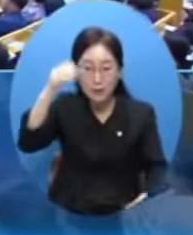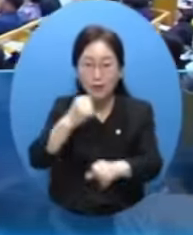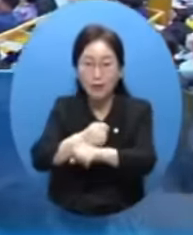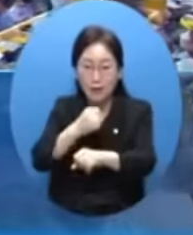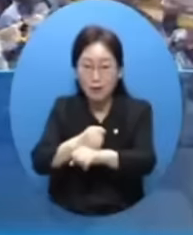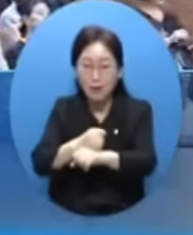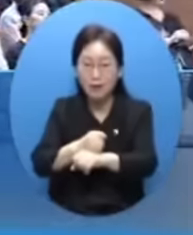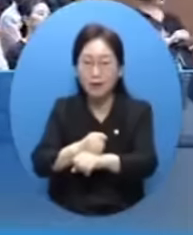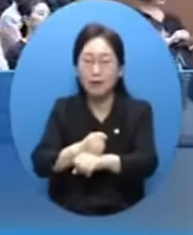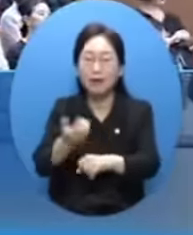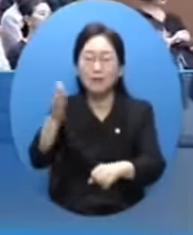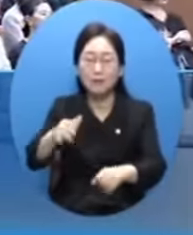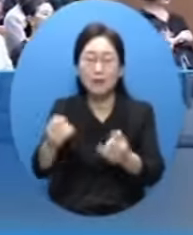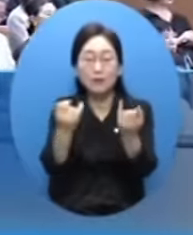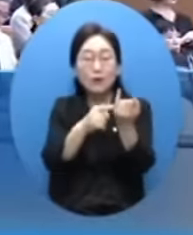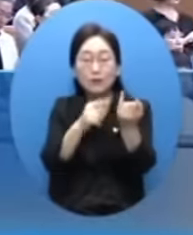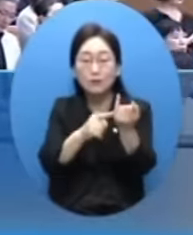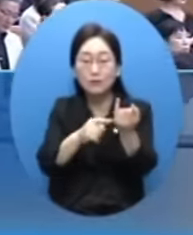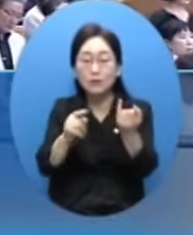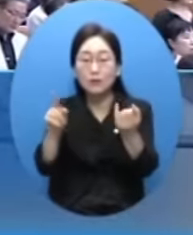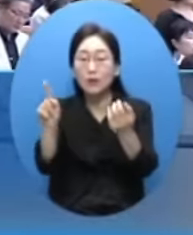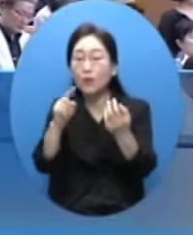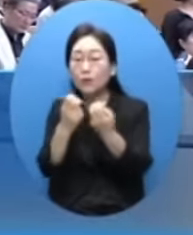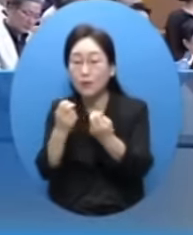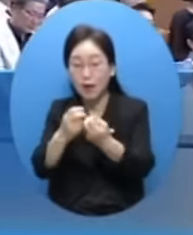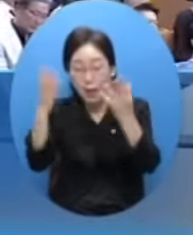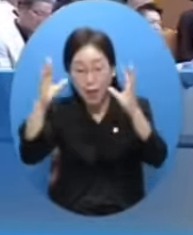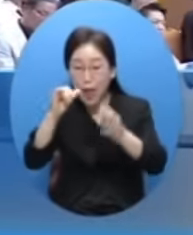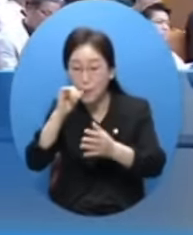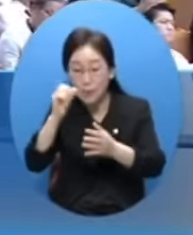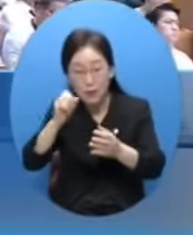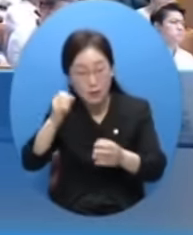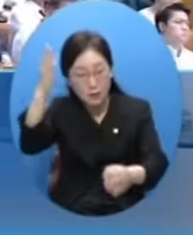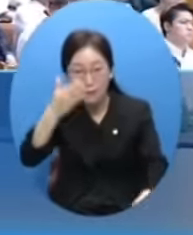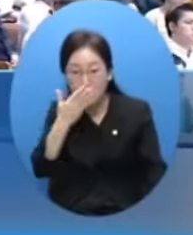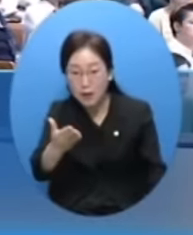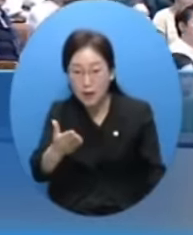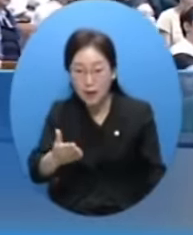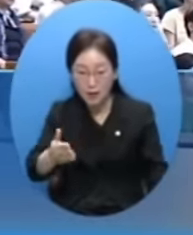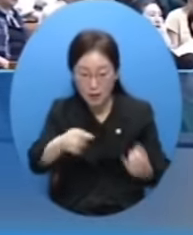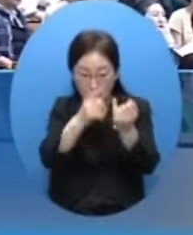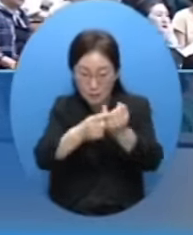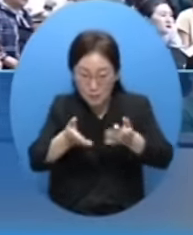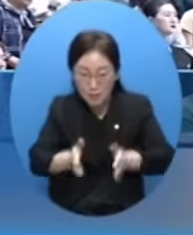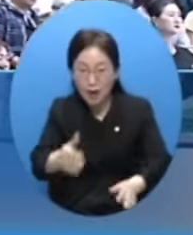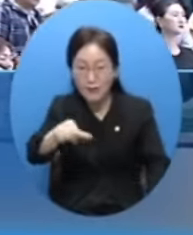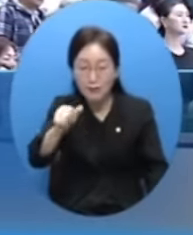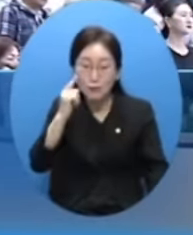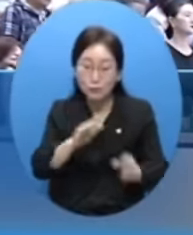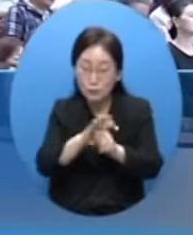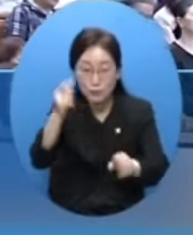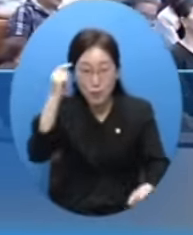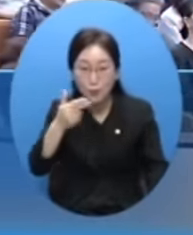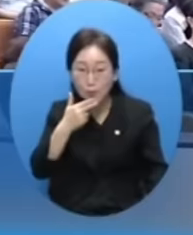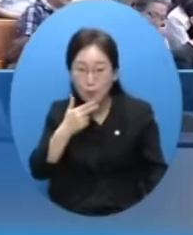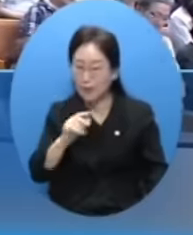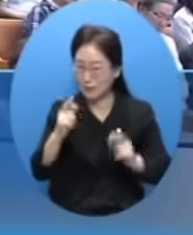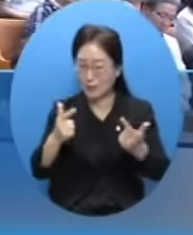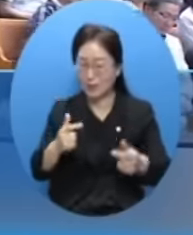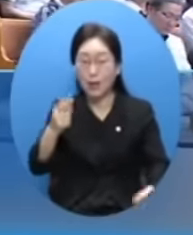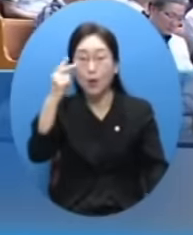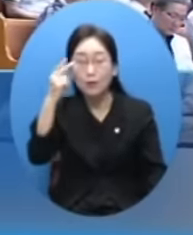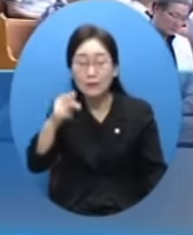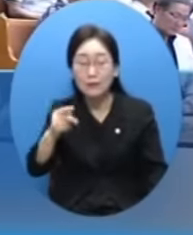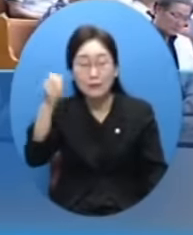하였거니와 여인이 어찌 그 젖 먹는 자식을 잊겠으며 자기 태에서 난 아들을 궁휼히 여기지 않겠느냐. 그들은 혹시